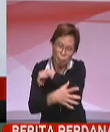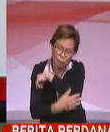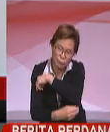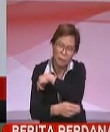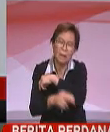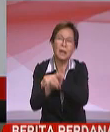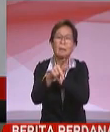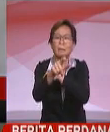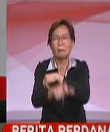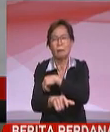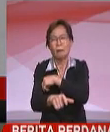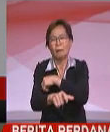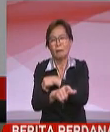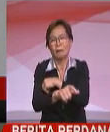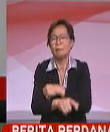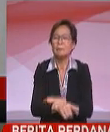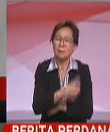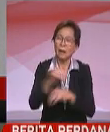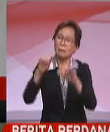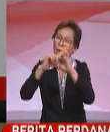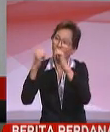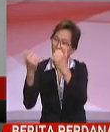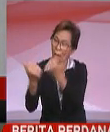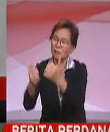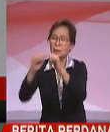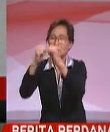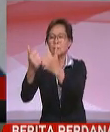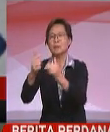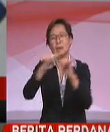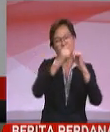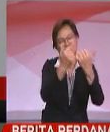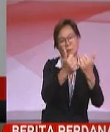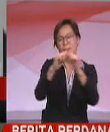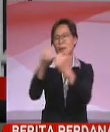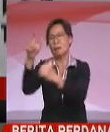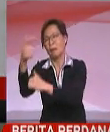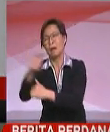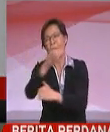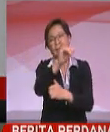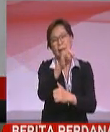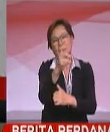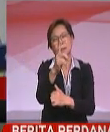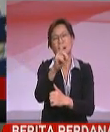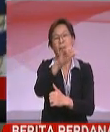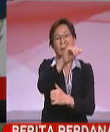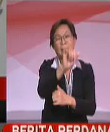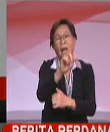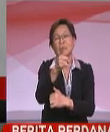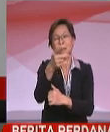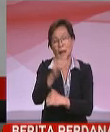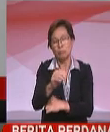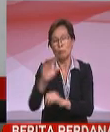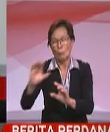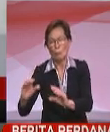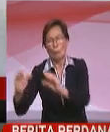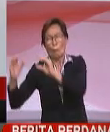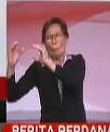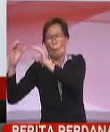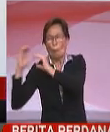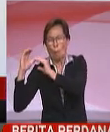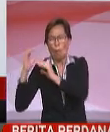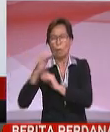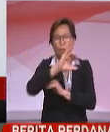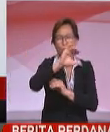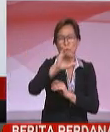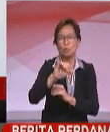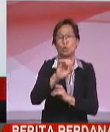miskin. Begitu juga dengan agensi-agensi yang lain seperti Yadim, menggalas tugas yang banyak,